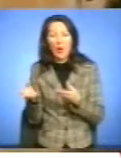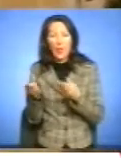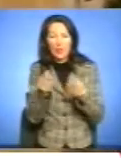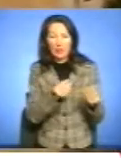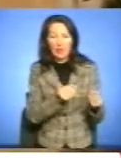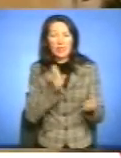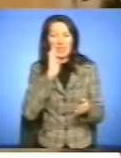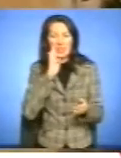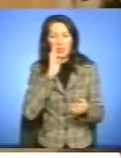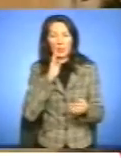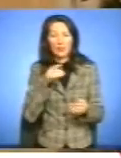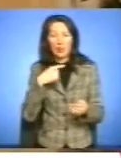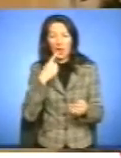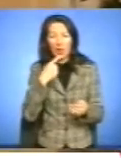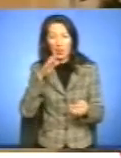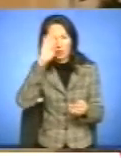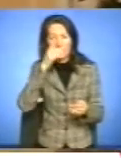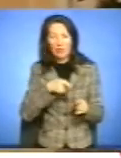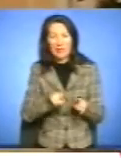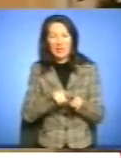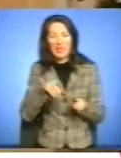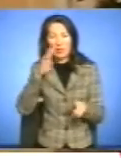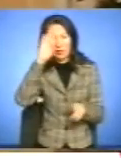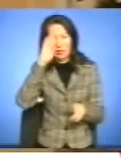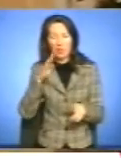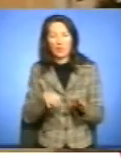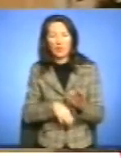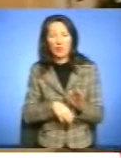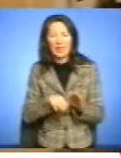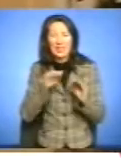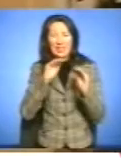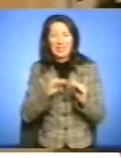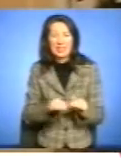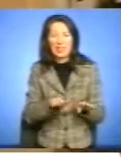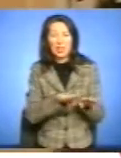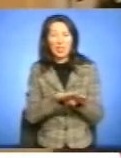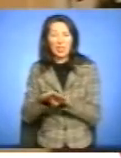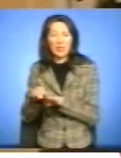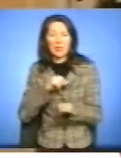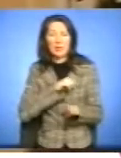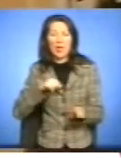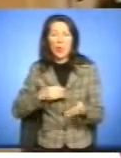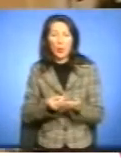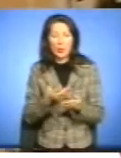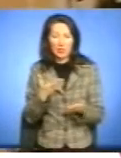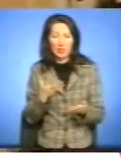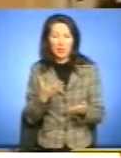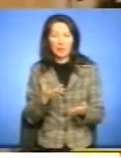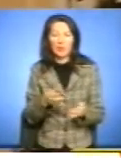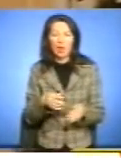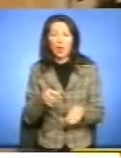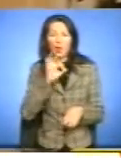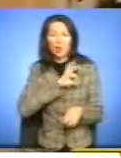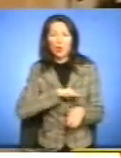низький рівень самооцінки і високий рівень внутрішньої тривоги. Дослідження пікап показали, що це орієнтується переважно особи чоловічої